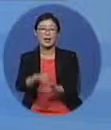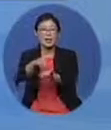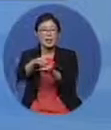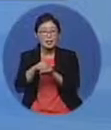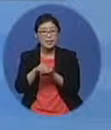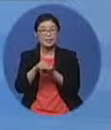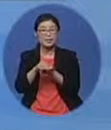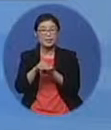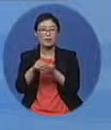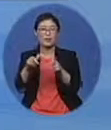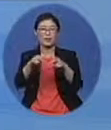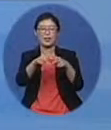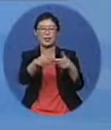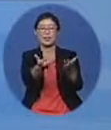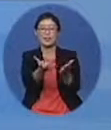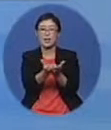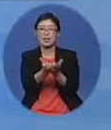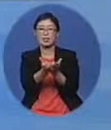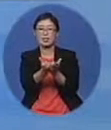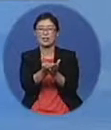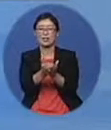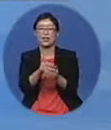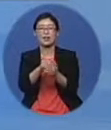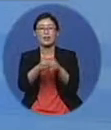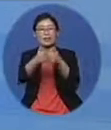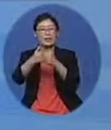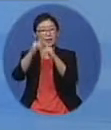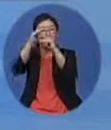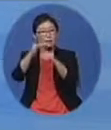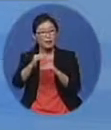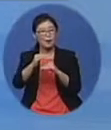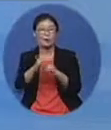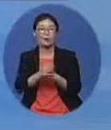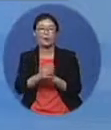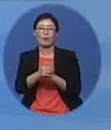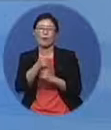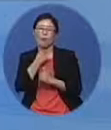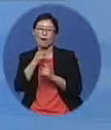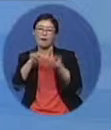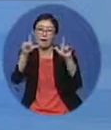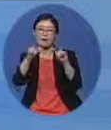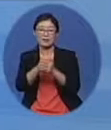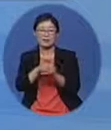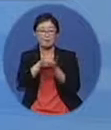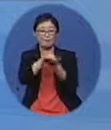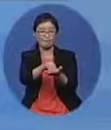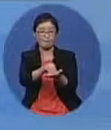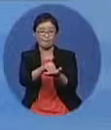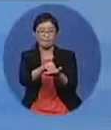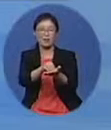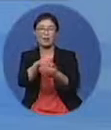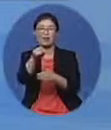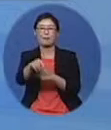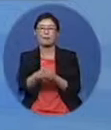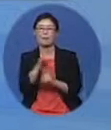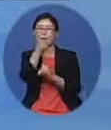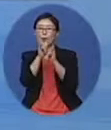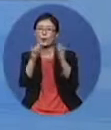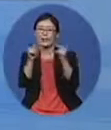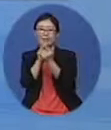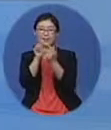각 장애인 단체 사무실에 상담 분야와 내용, 원하는 날짜와 시간을 접수하면 해당 장소에 변호사가